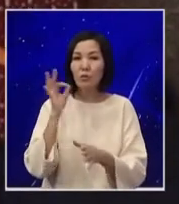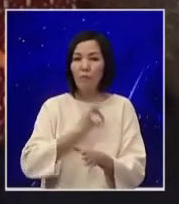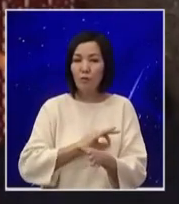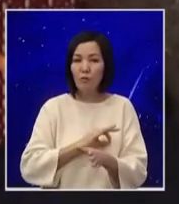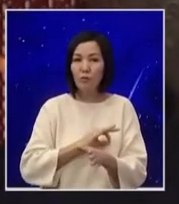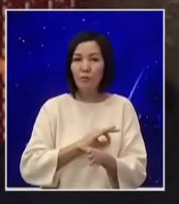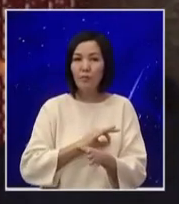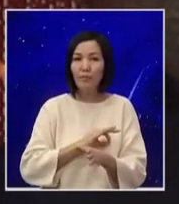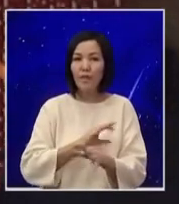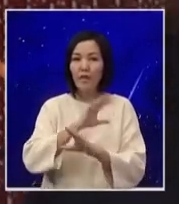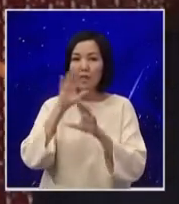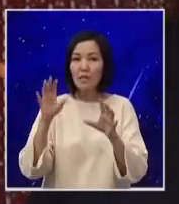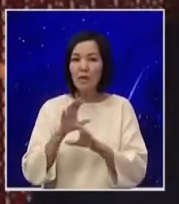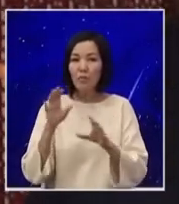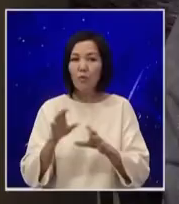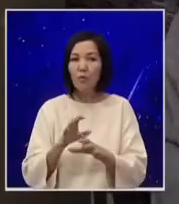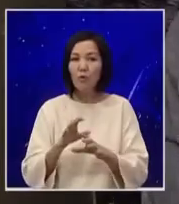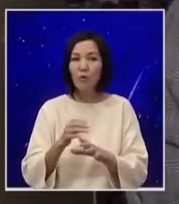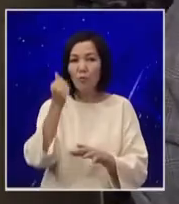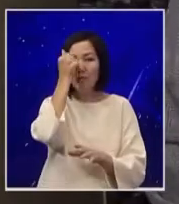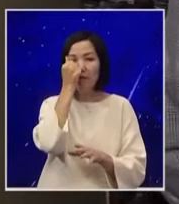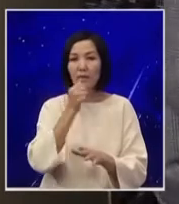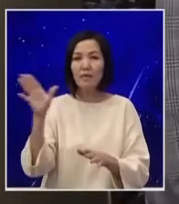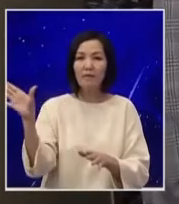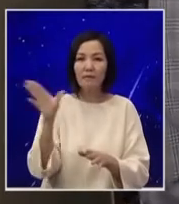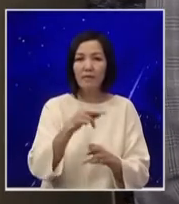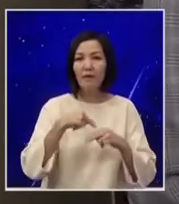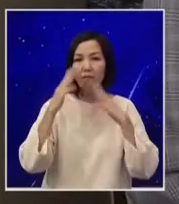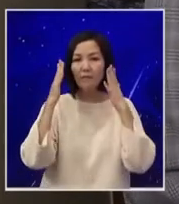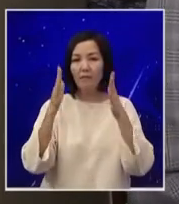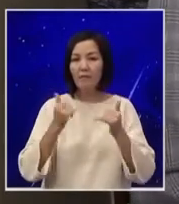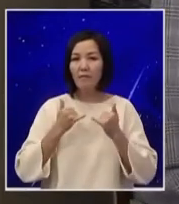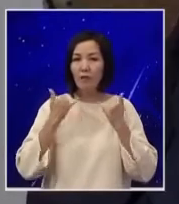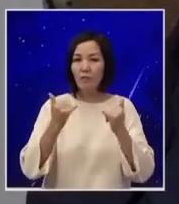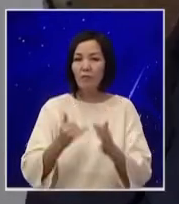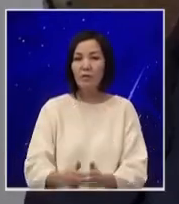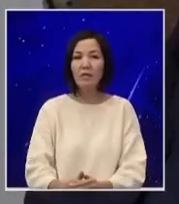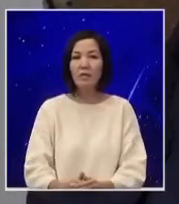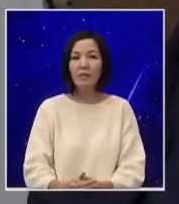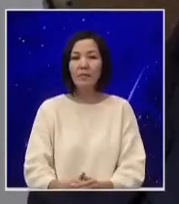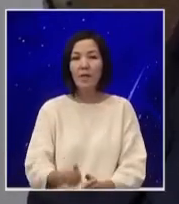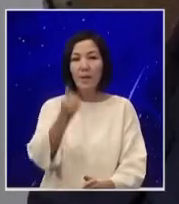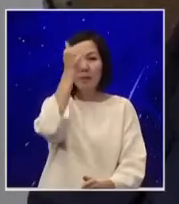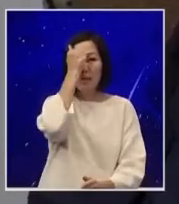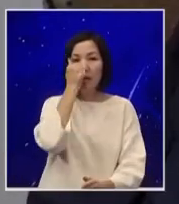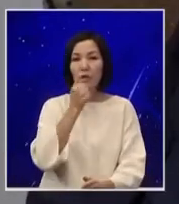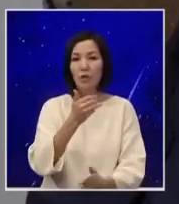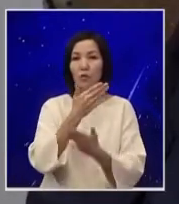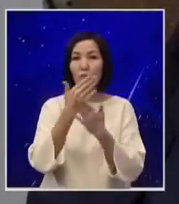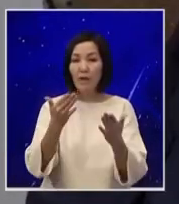растроганная заботой галина павловна поблагодарила всех за внимание и уважение благодарю вас и